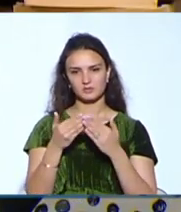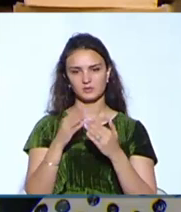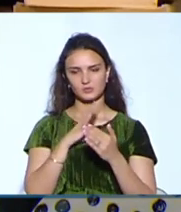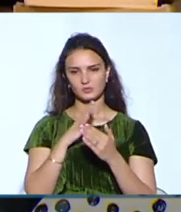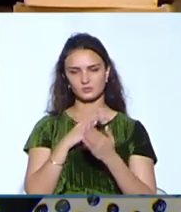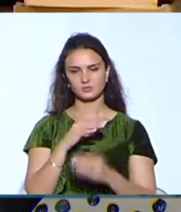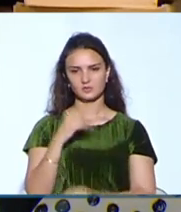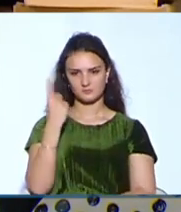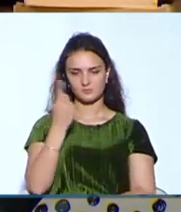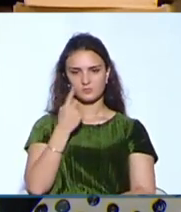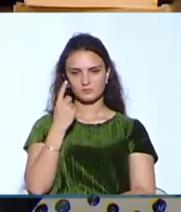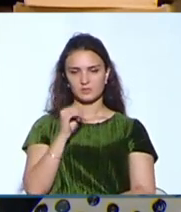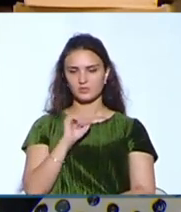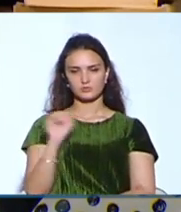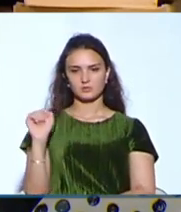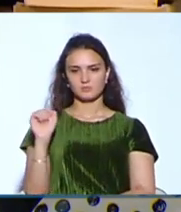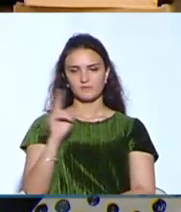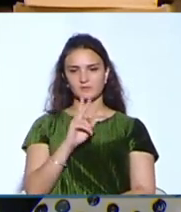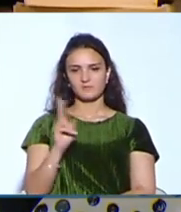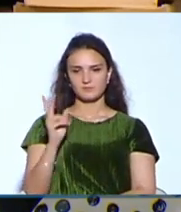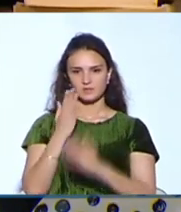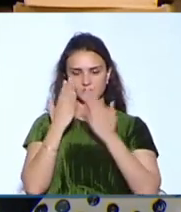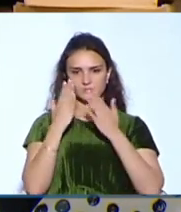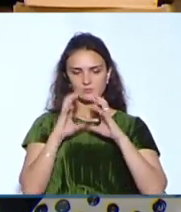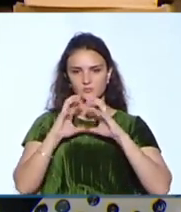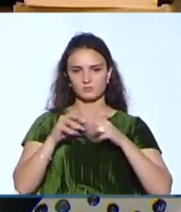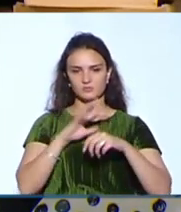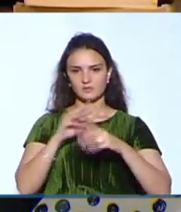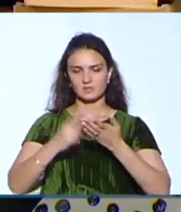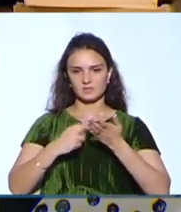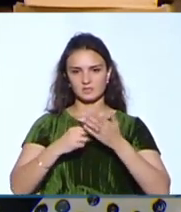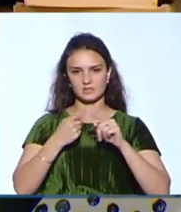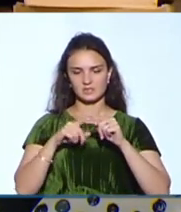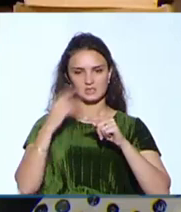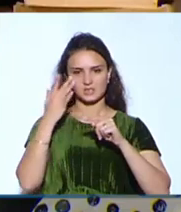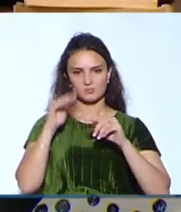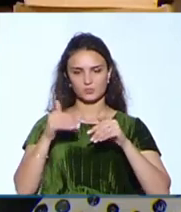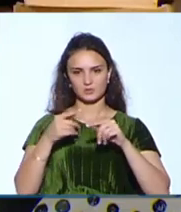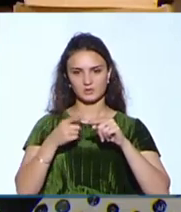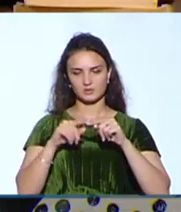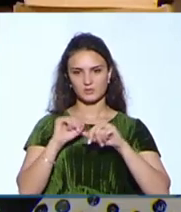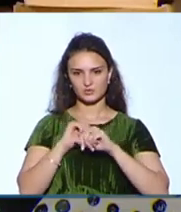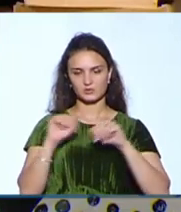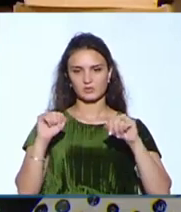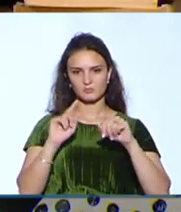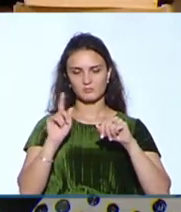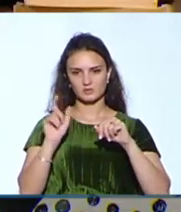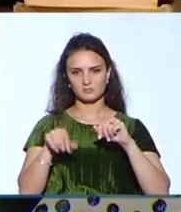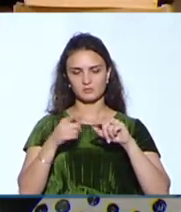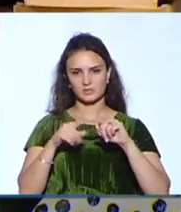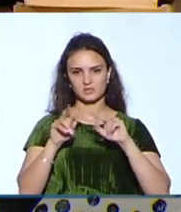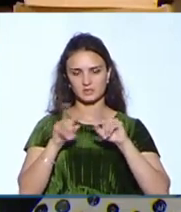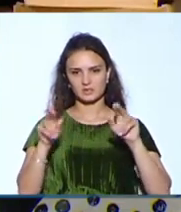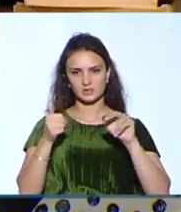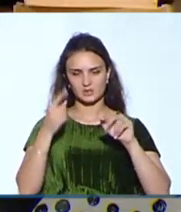იყოს ინფორმირებ, არ შეიძლება ვინმემ წაიკითხოს მსოფლიოს ყველა წიგნი, ეს არის წარმოუდგენელი. Და არ შეიძლება რომ ადამიანმა